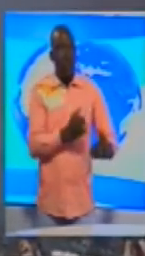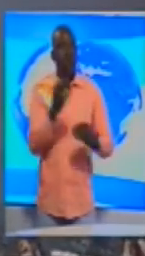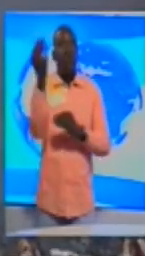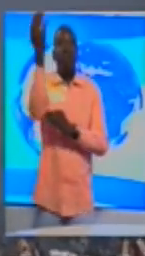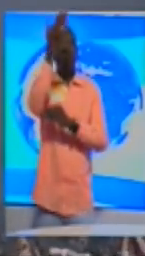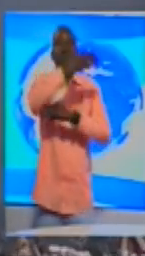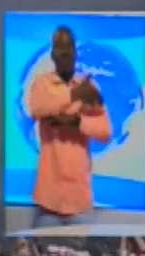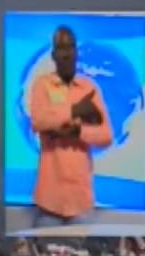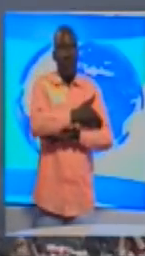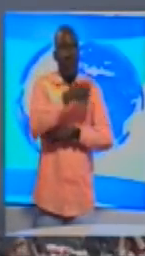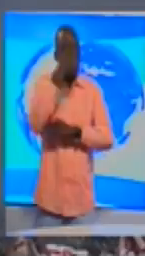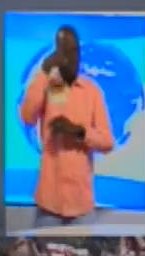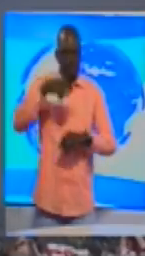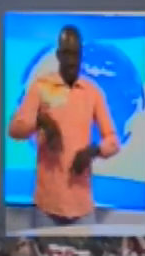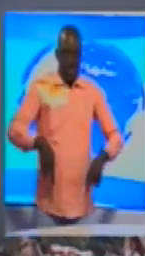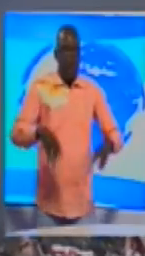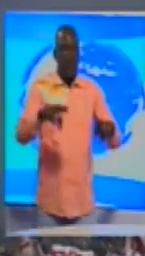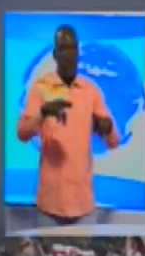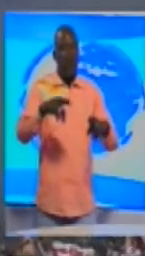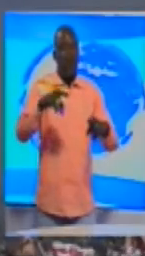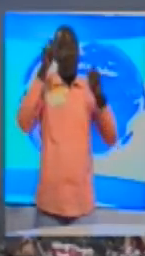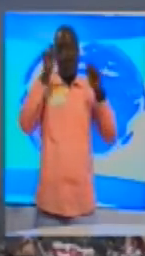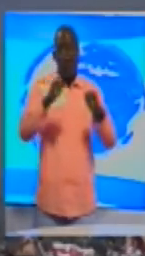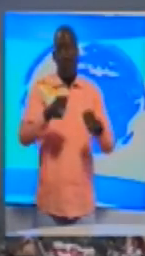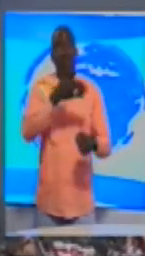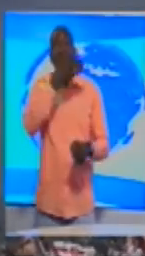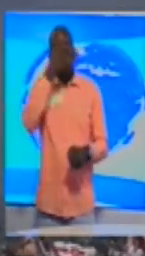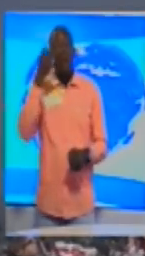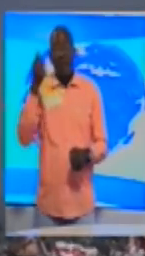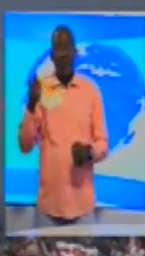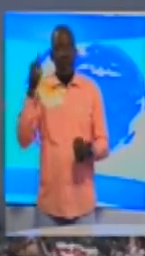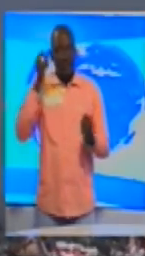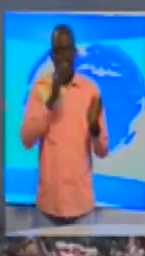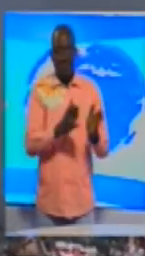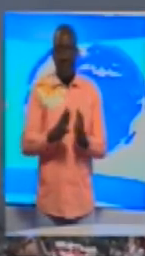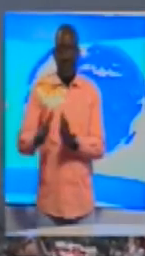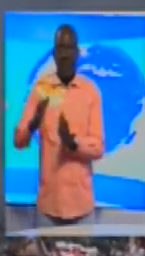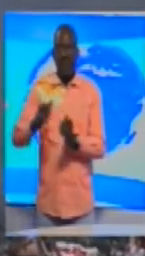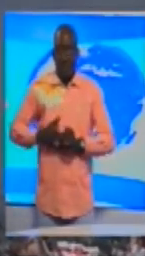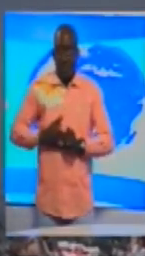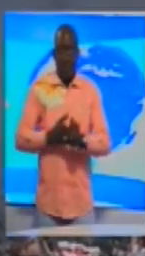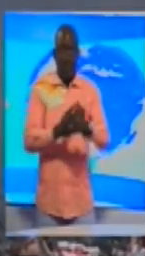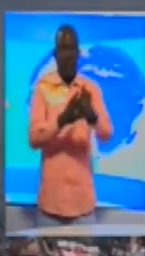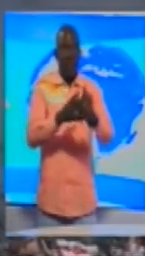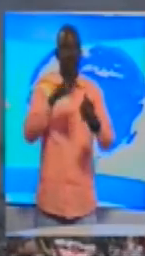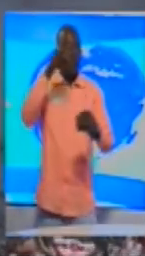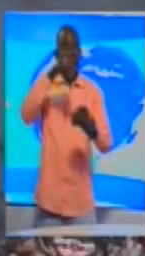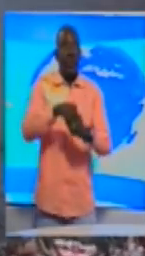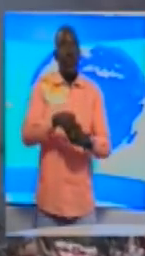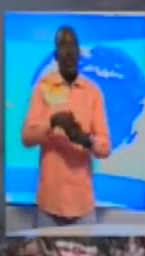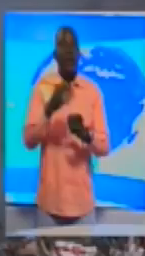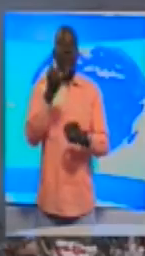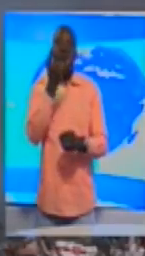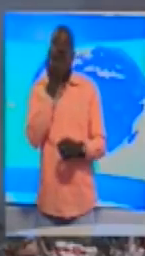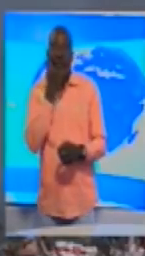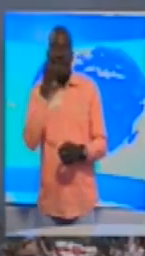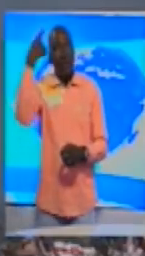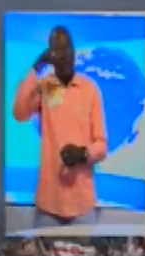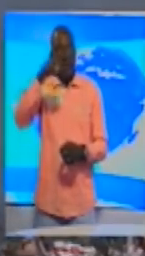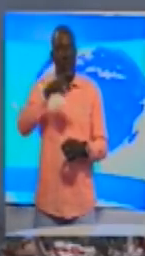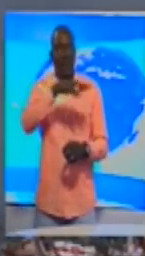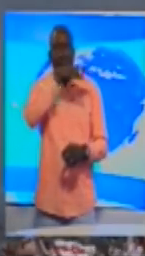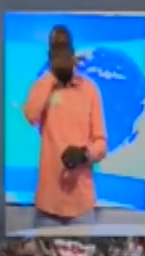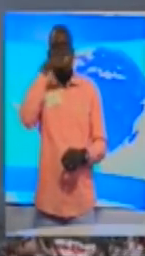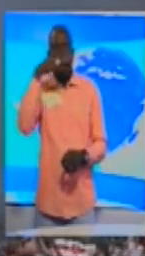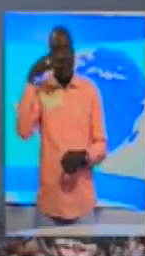qui fouillent au niveau des routes là, pour qu'on puisse se donner les meilleures façons, les meilleures manières de se conduire par rapport à la recrudescence de la fraude, la recrudescence de la contrebande